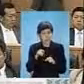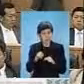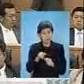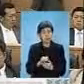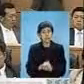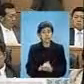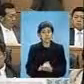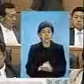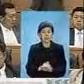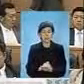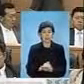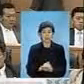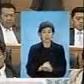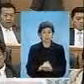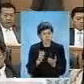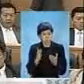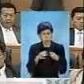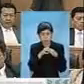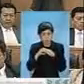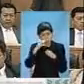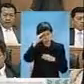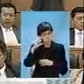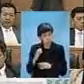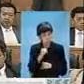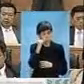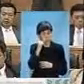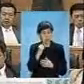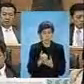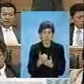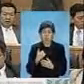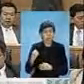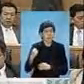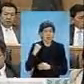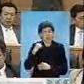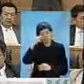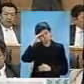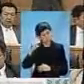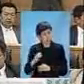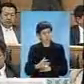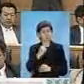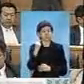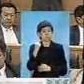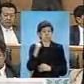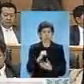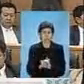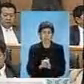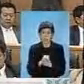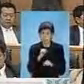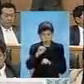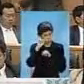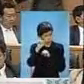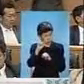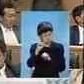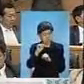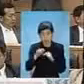พอดีอยู่ๆคณะยึดอำนาจก็ใช้อำนาจที่ยึดไปจากประชาชนนั่นแหละครับออกประกาศออกมาเ